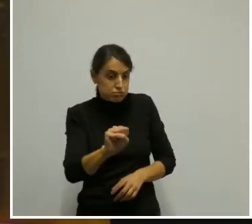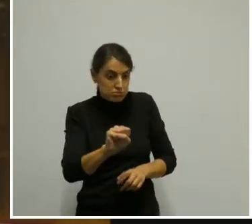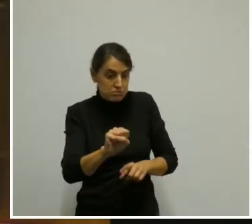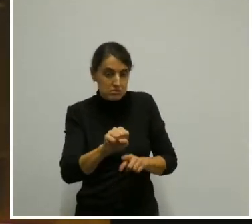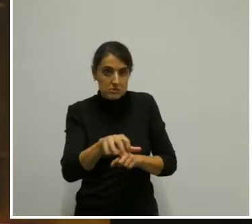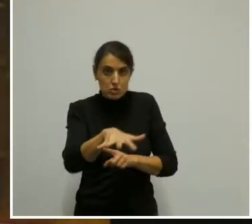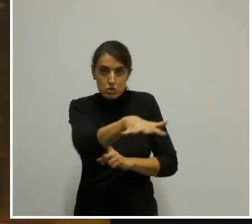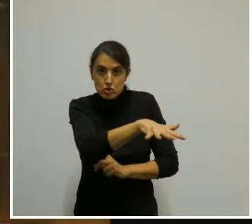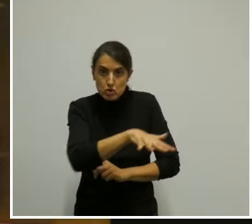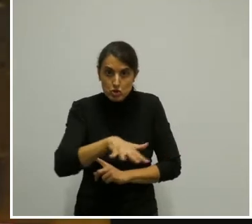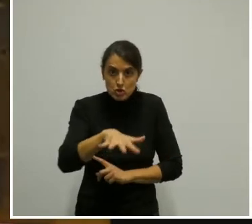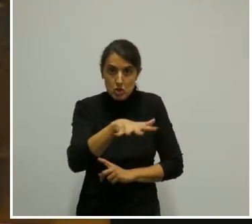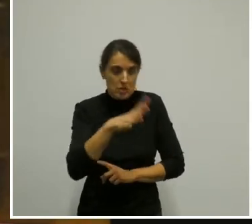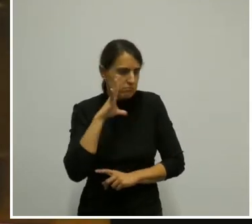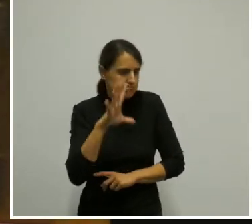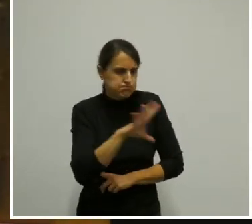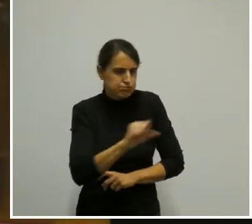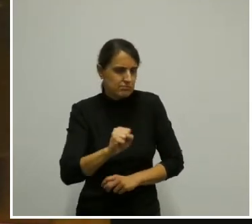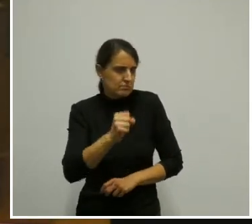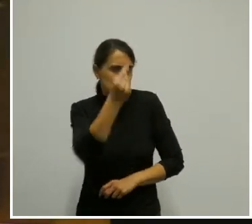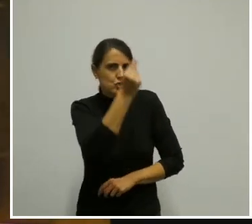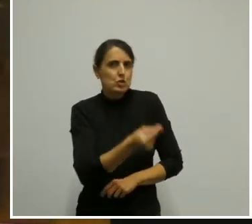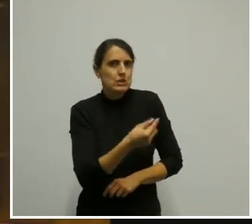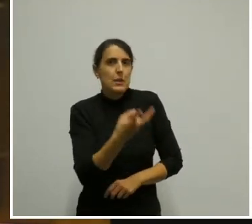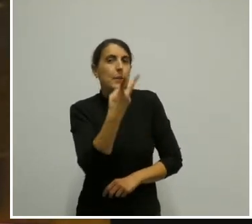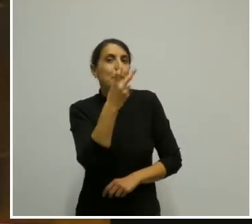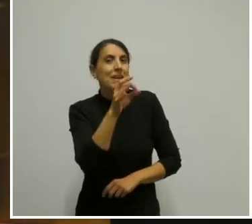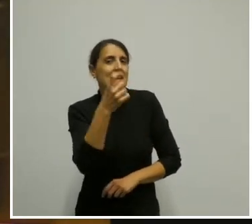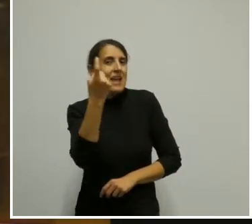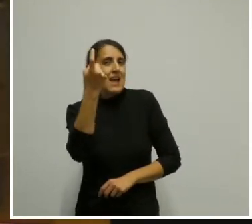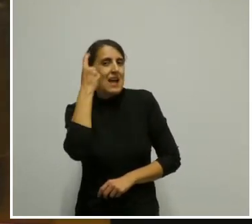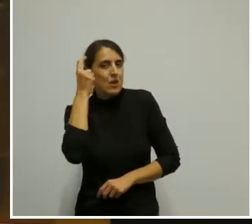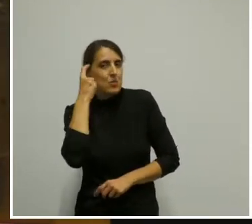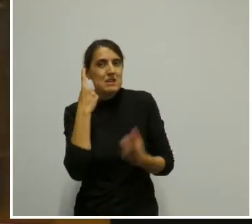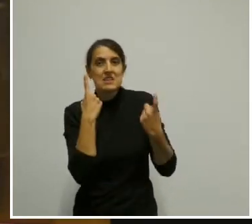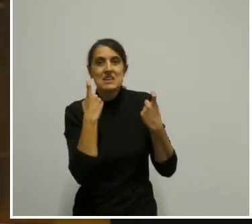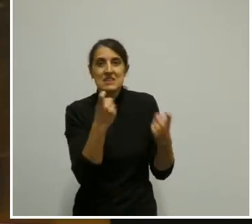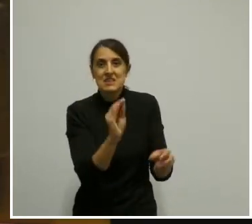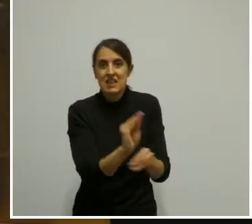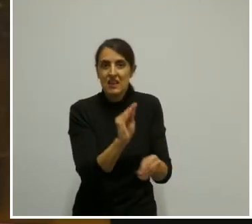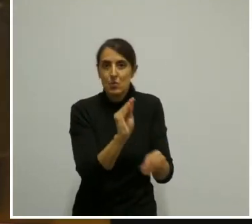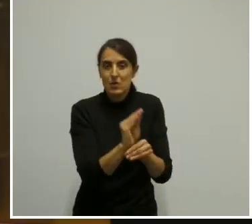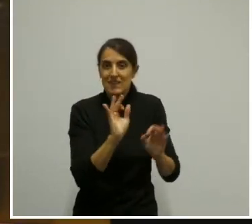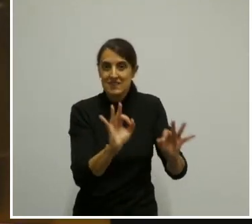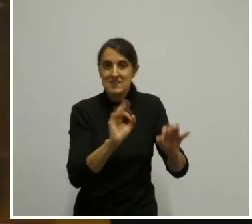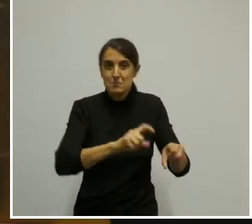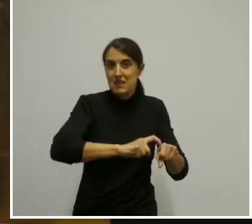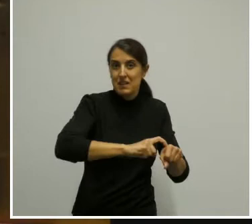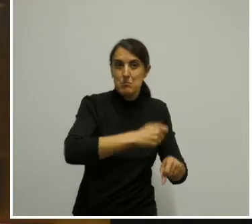ha... m'invento 20 alumnes de necessitats educatives tipus A i